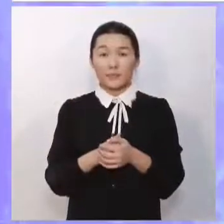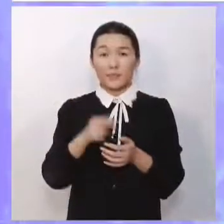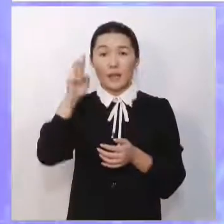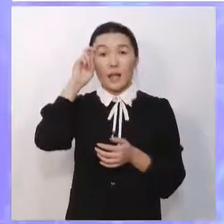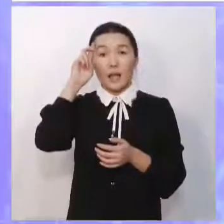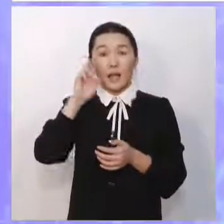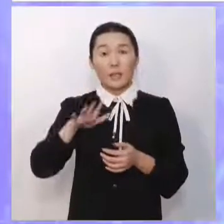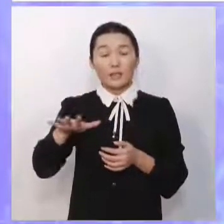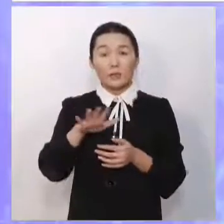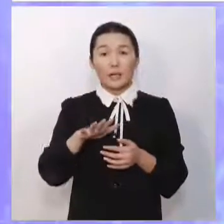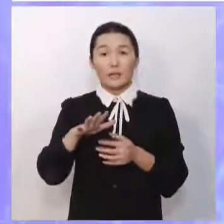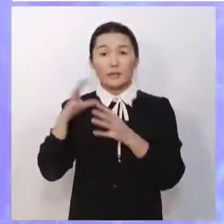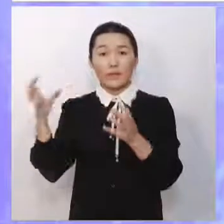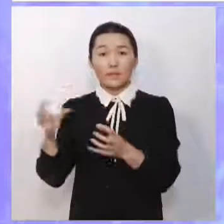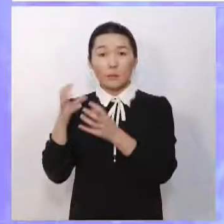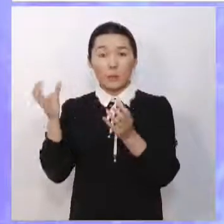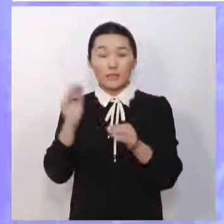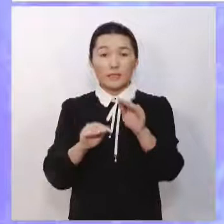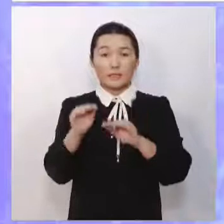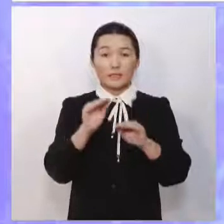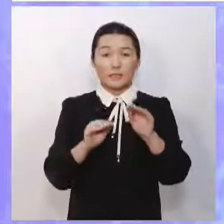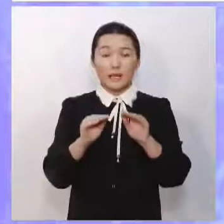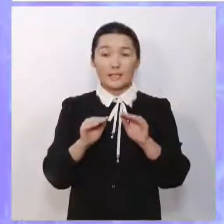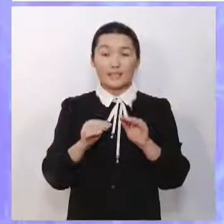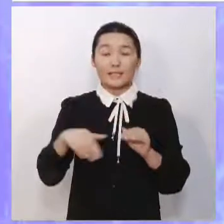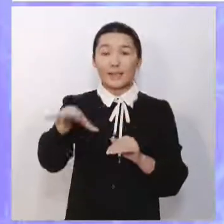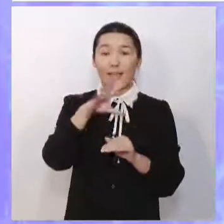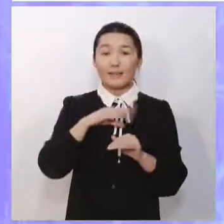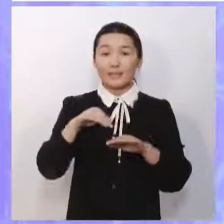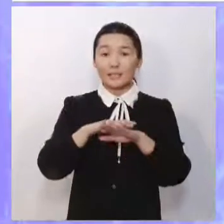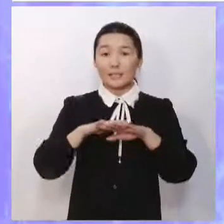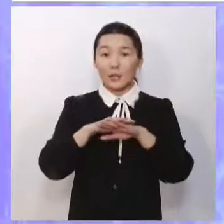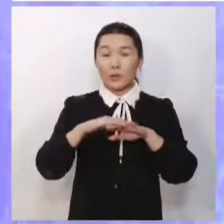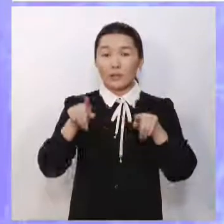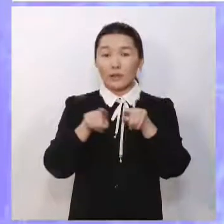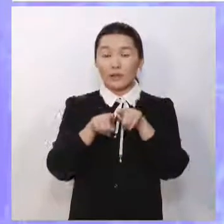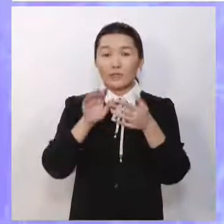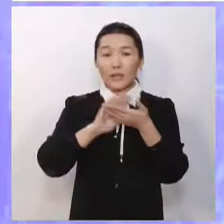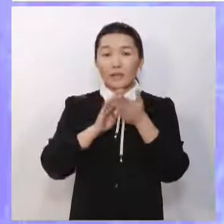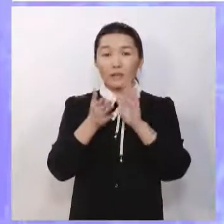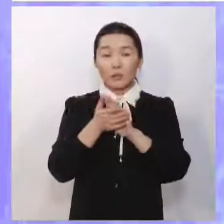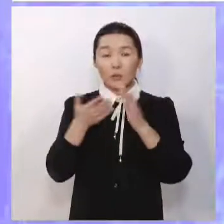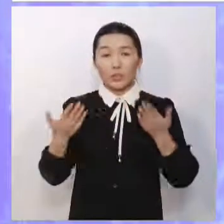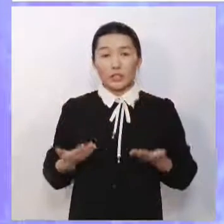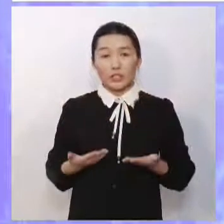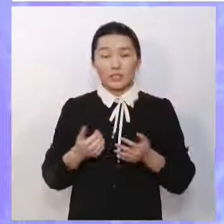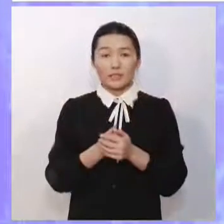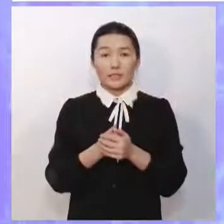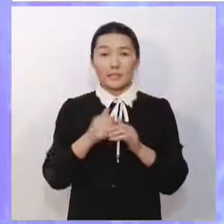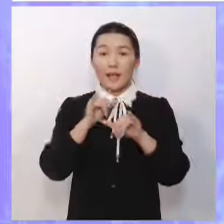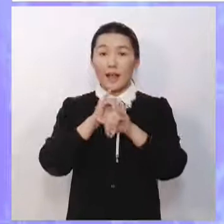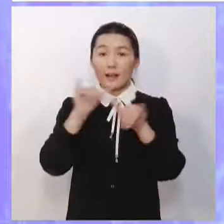Государство заботится о создании для всех народов одинаковых условий жизни,